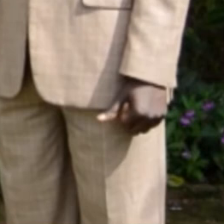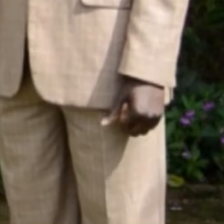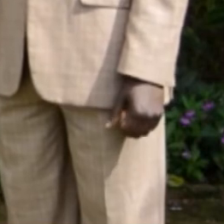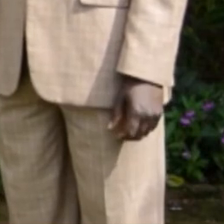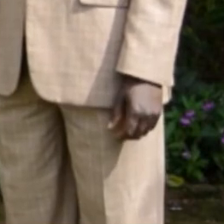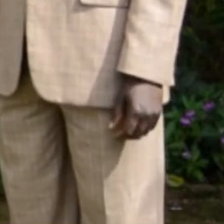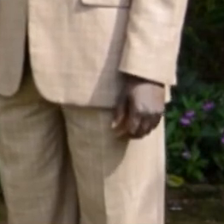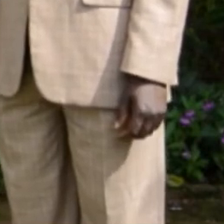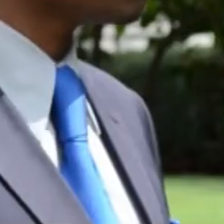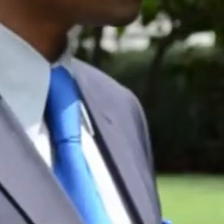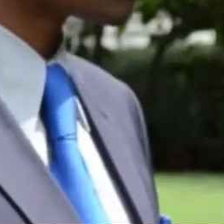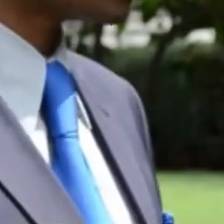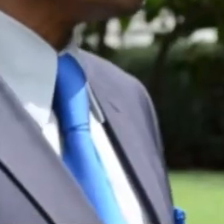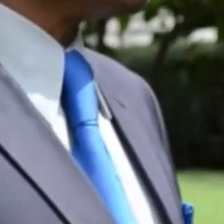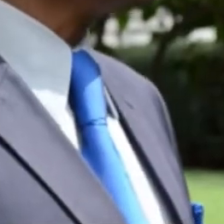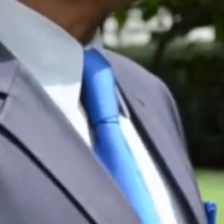anodaidzwa.